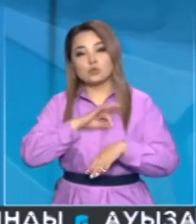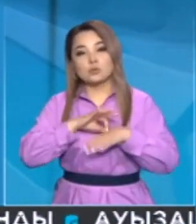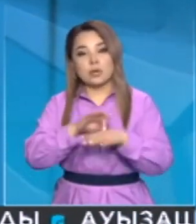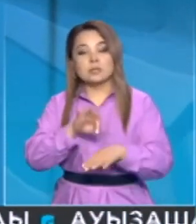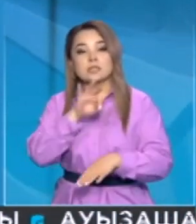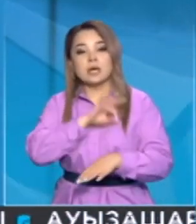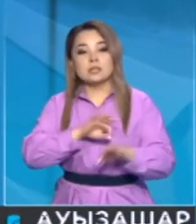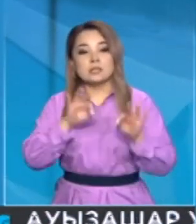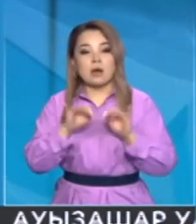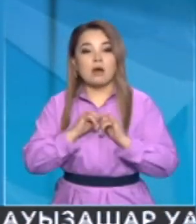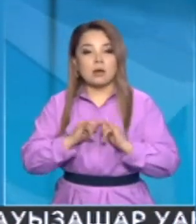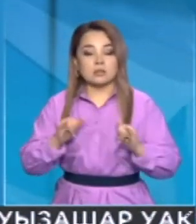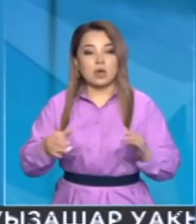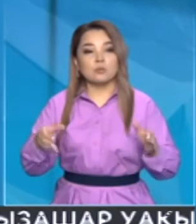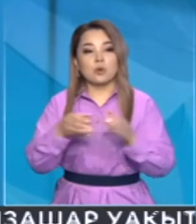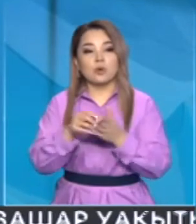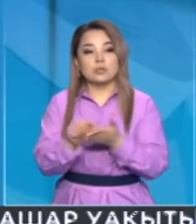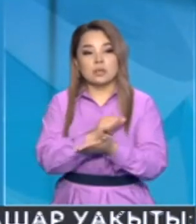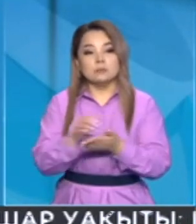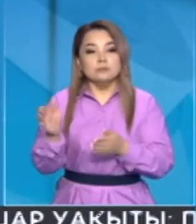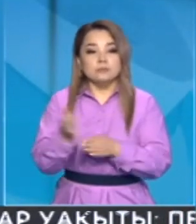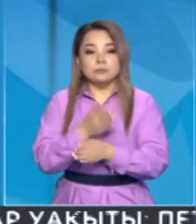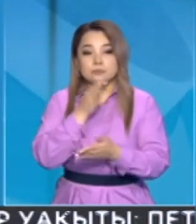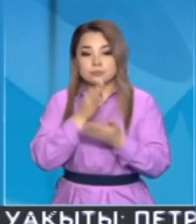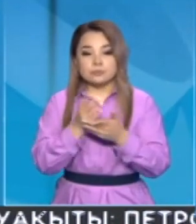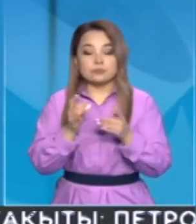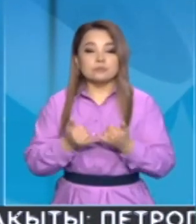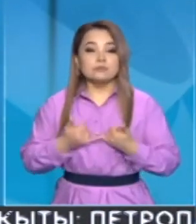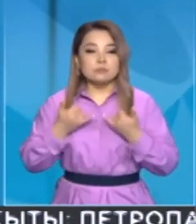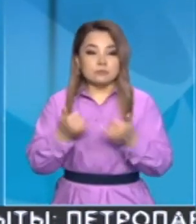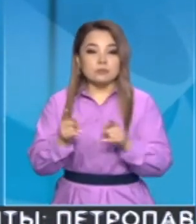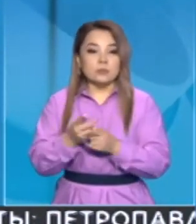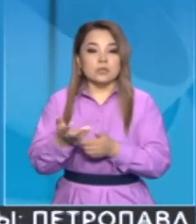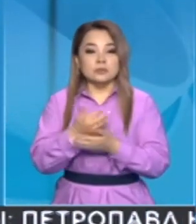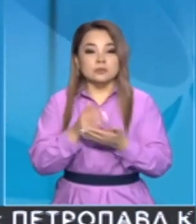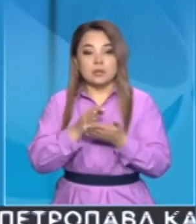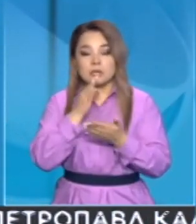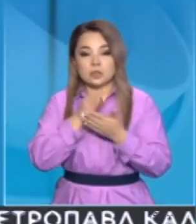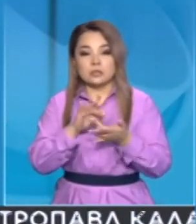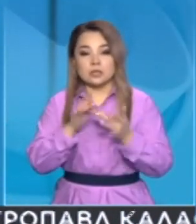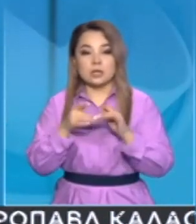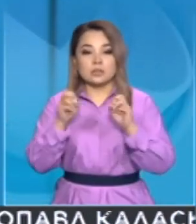тиімділігін арттыру және бюрократиядан арылу жөніндегі ұсыныстарды жинайтын онлайн ресурс құрылады.